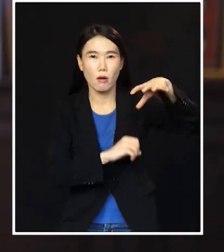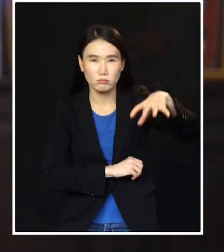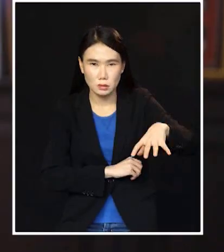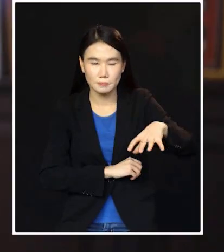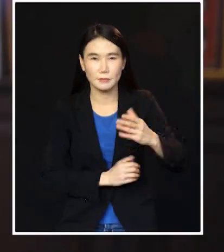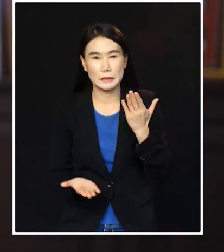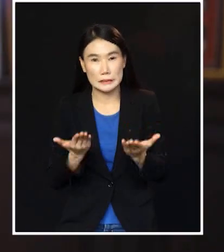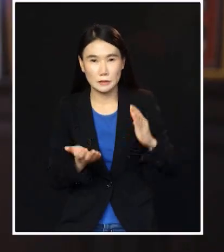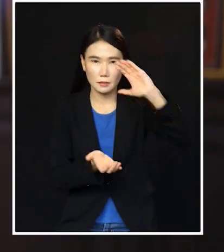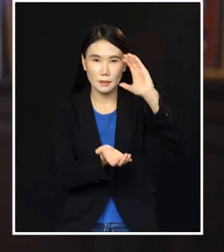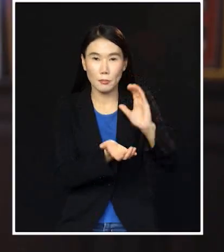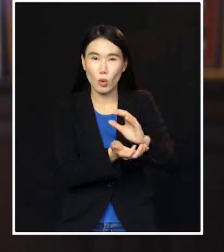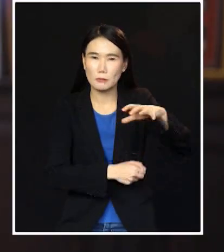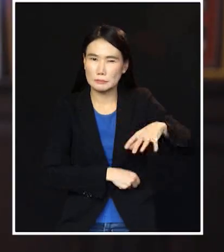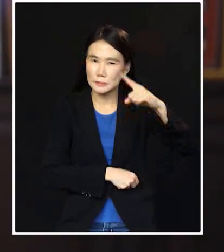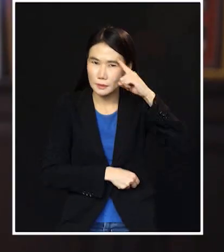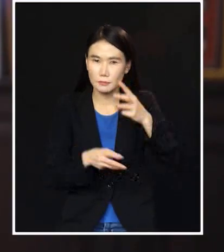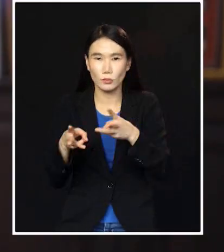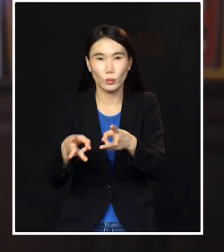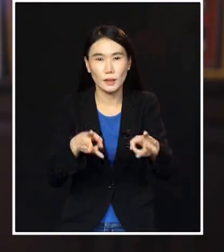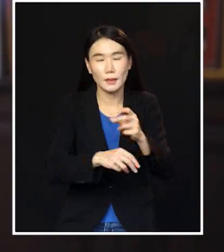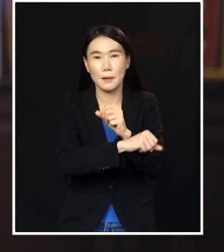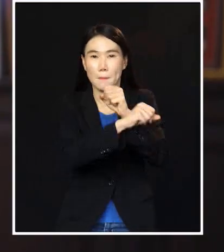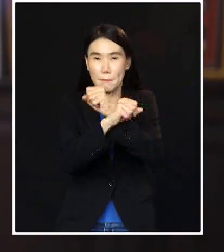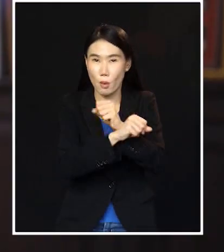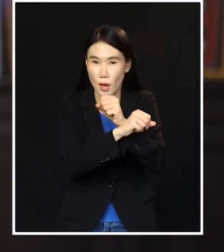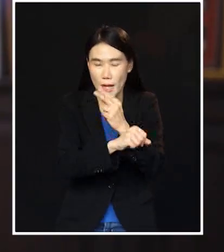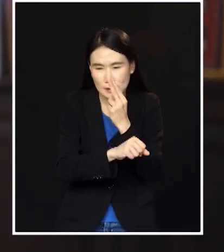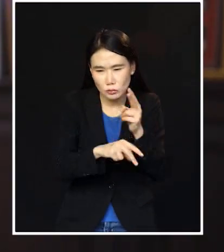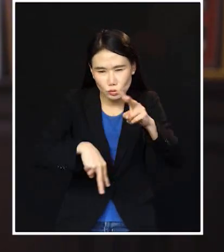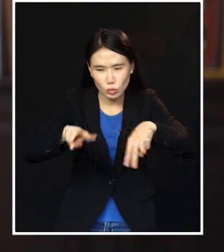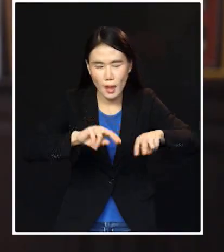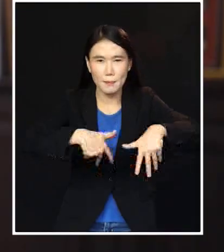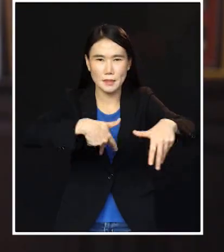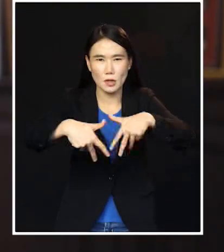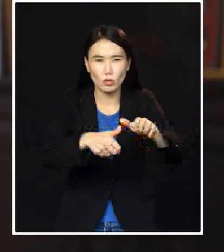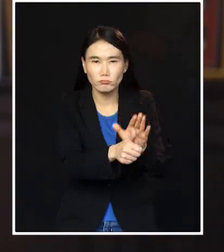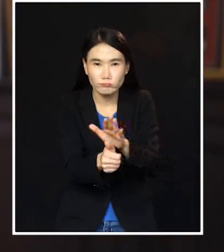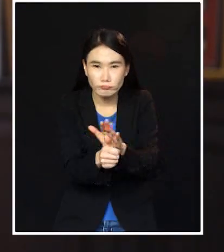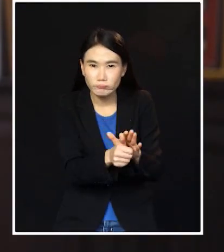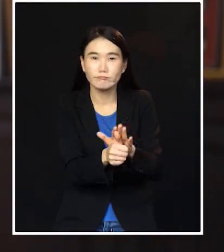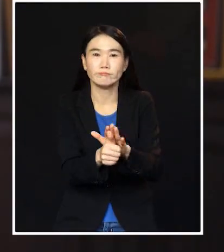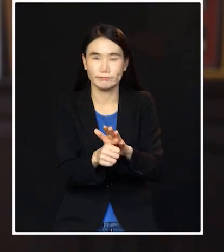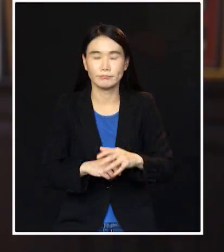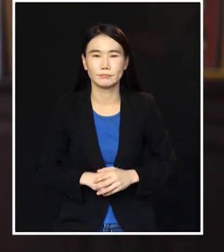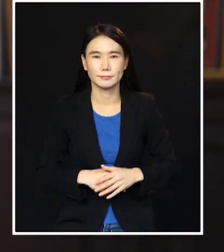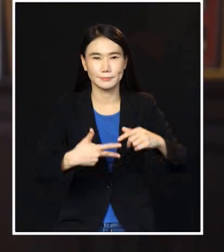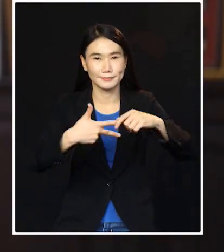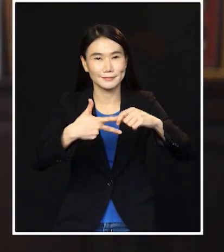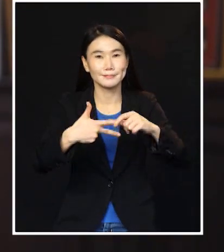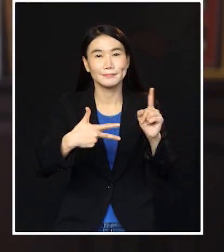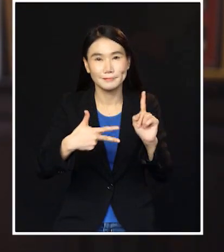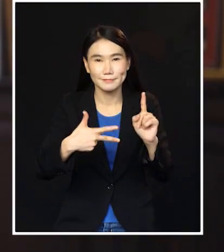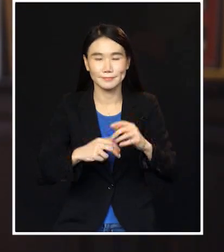าสำนักงานตำรวจแห่งชาตินะครับก็ต้องมีมาตรการหรือว่ามีวิธีการที่จะดูแลประชาชนให้รับความปลอดภั